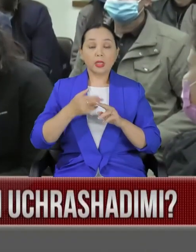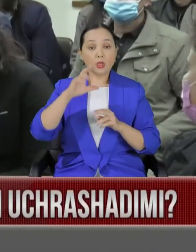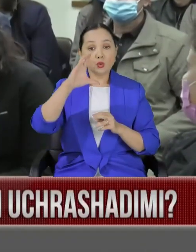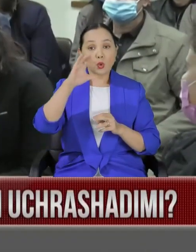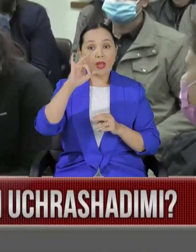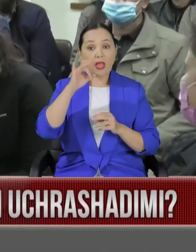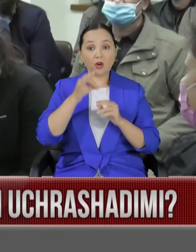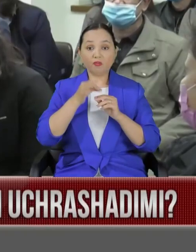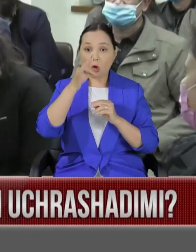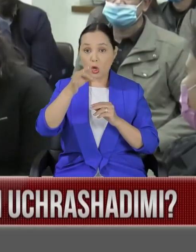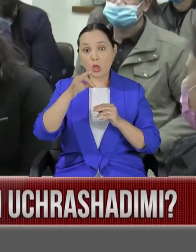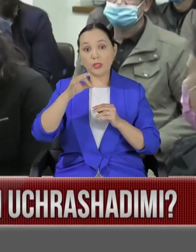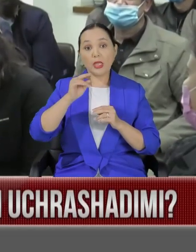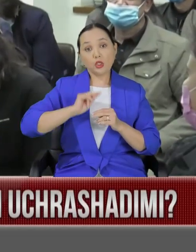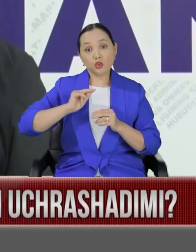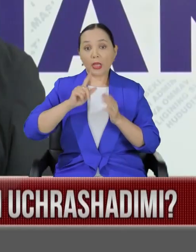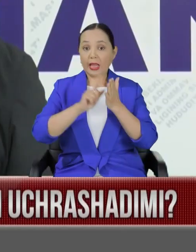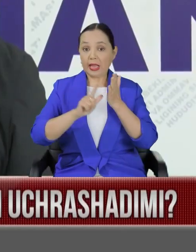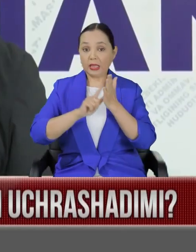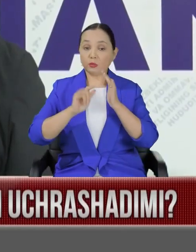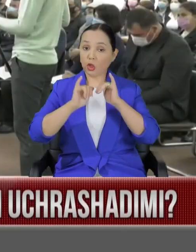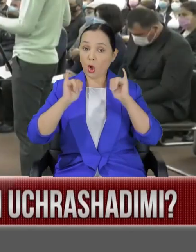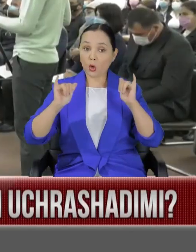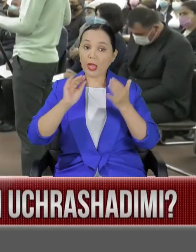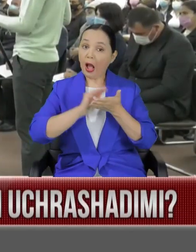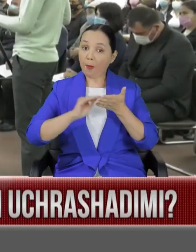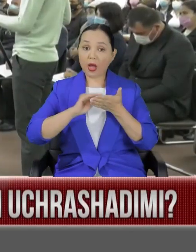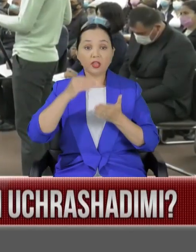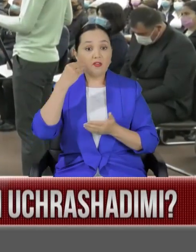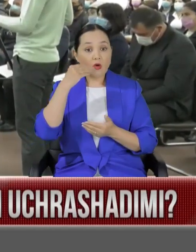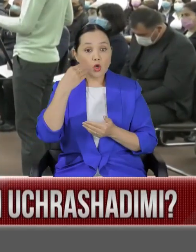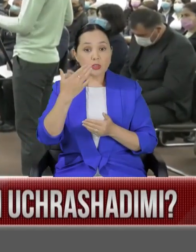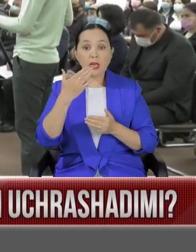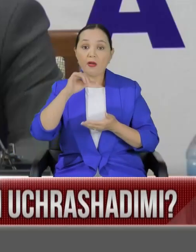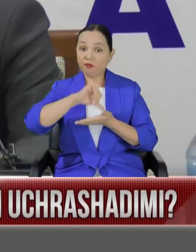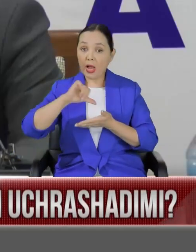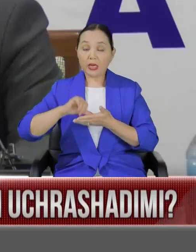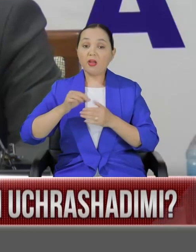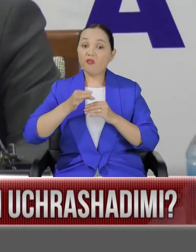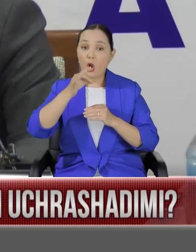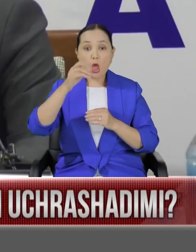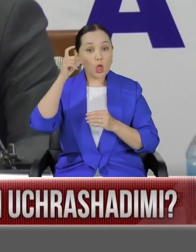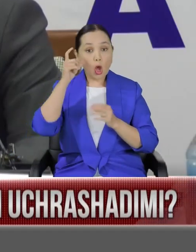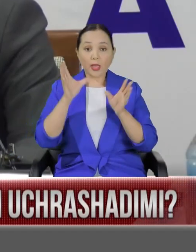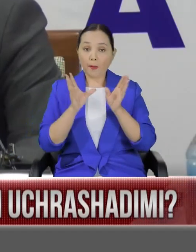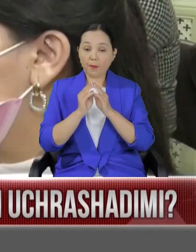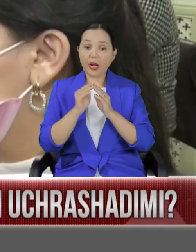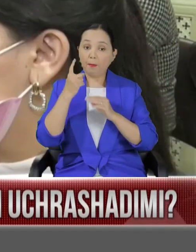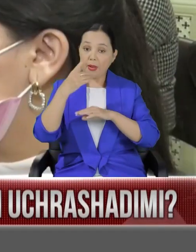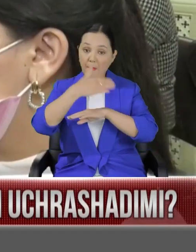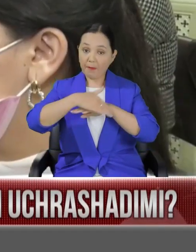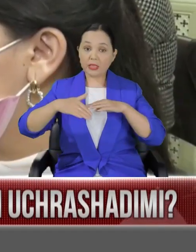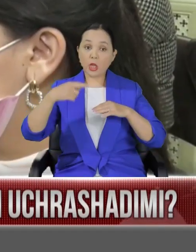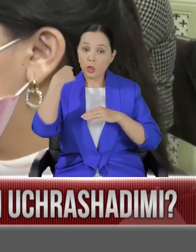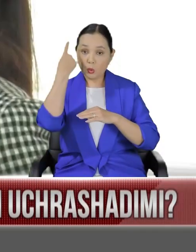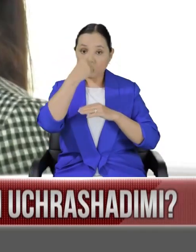Surxondaryo viloyatida ijod qilib kelayotgan 70 nafardan ortiq ommaviy axborot vositalari vakillari viloyat hokimi bilan bir manzilda